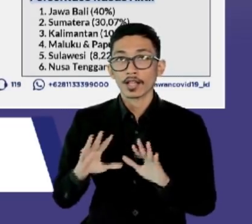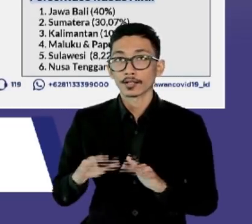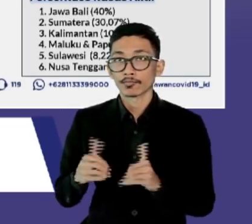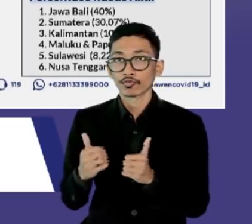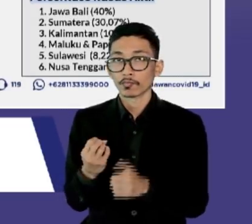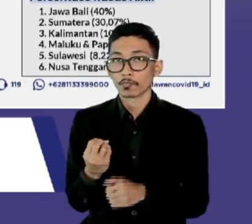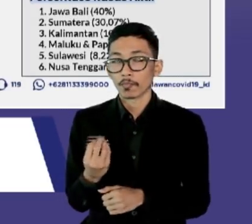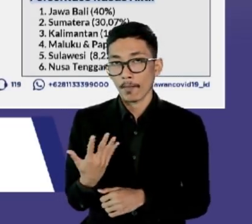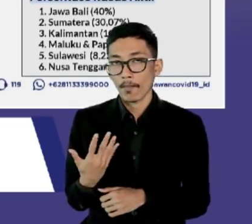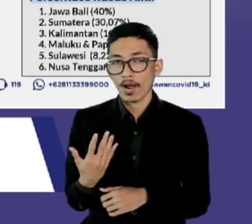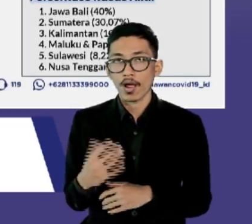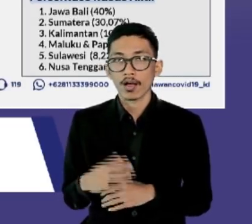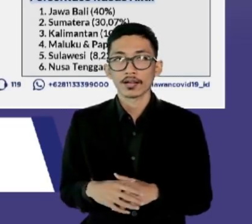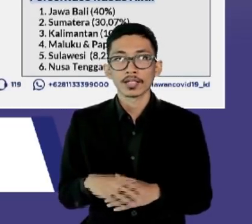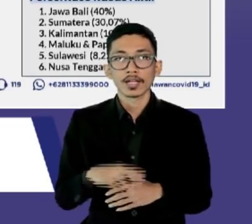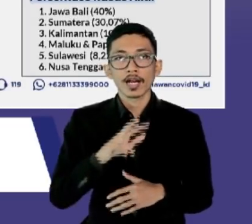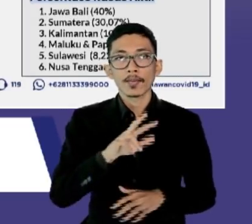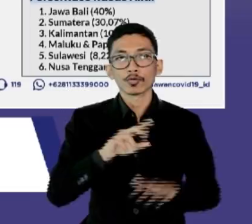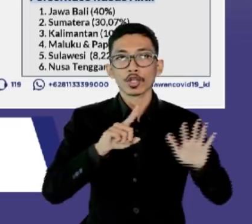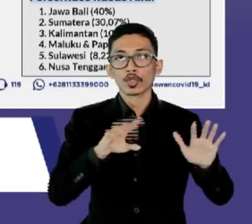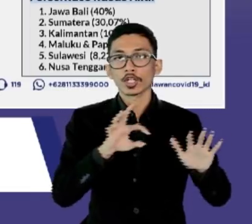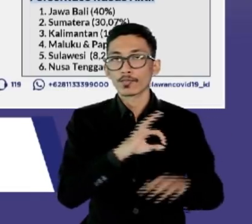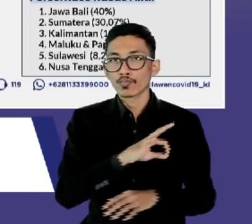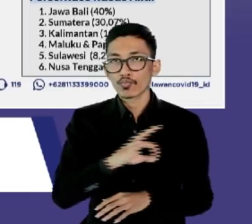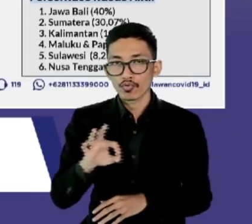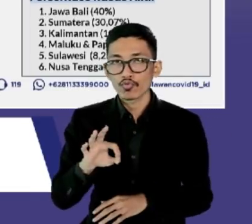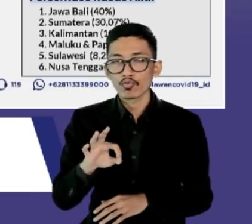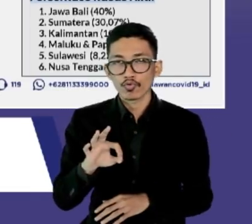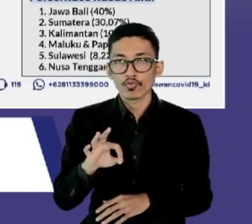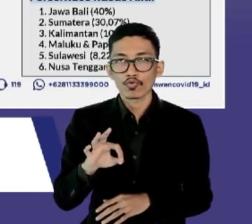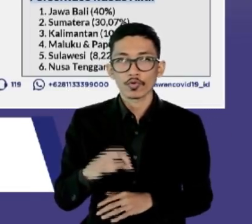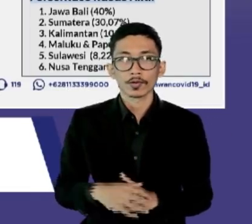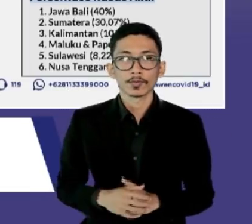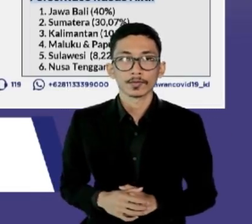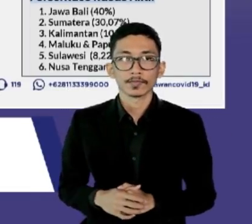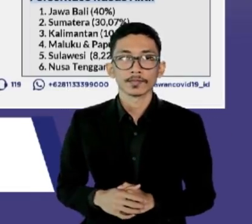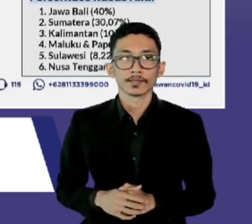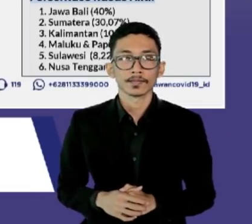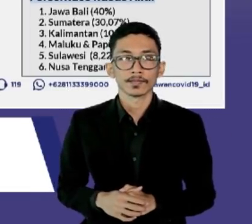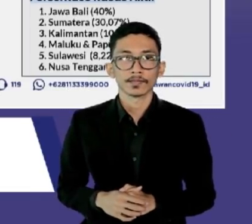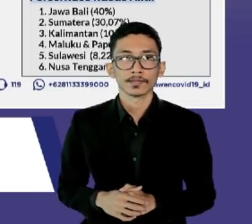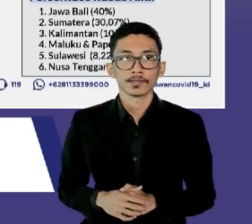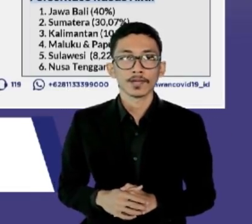sebanyak 81.346 kasus atau